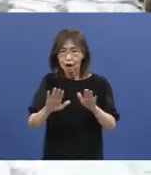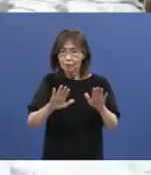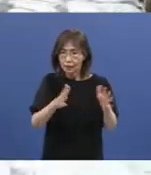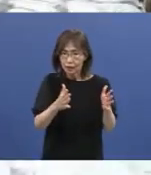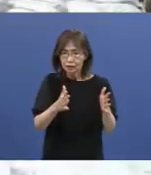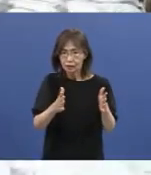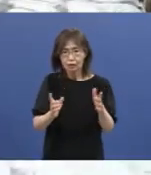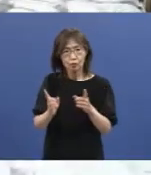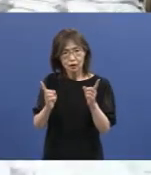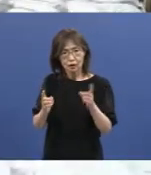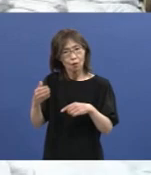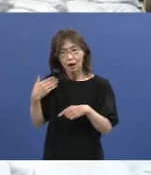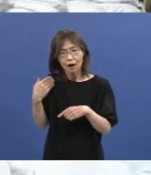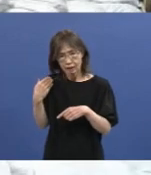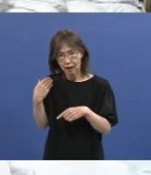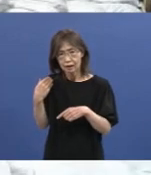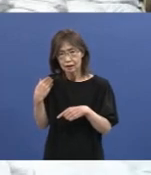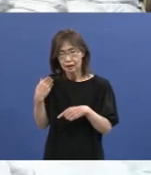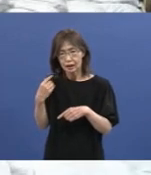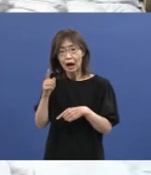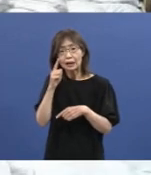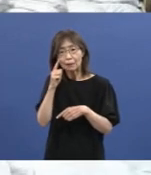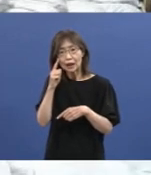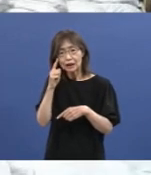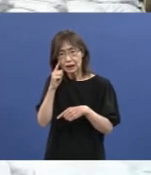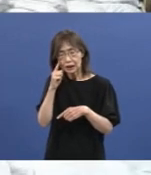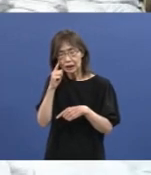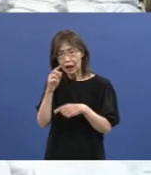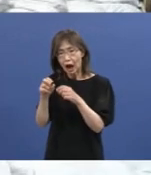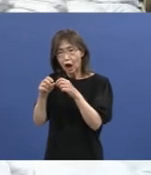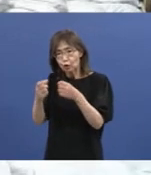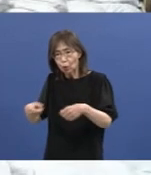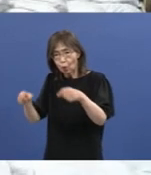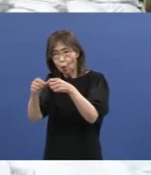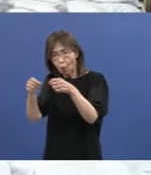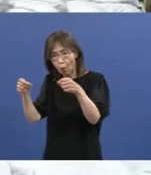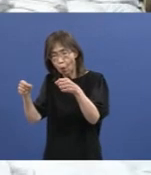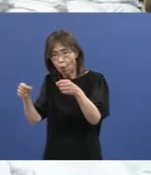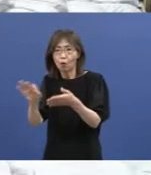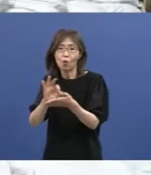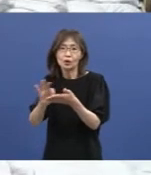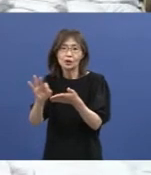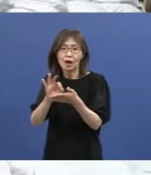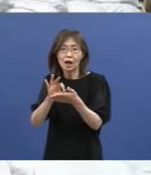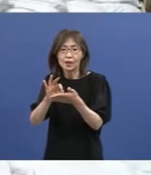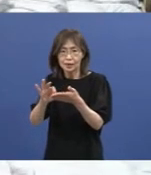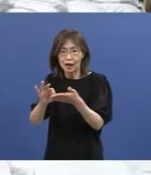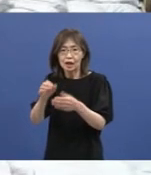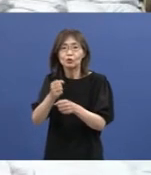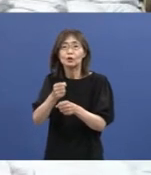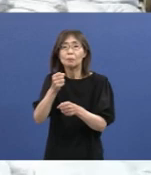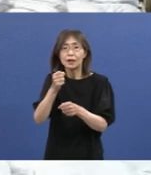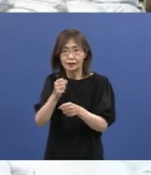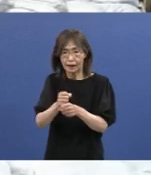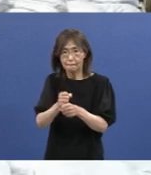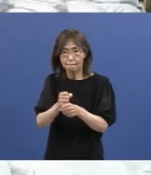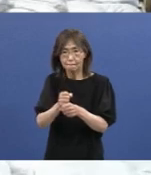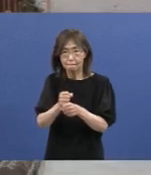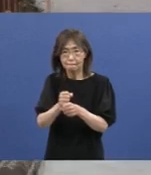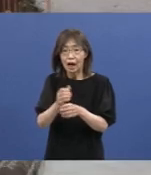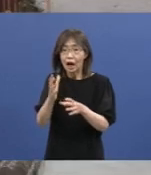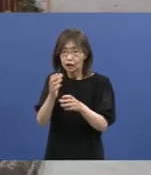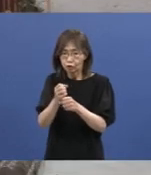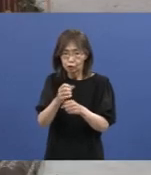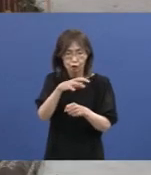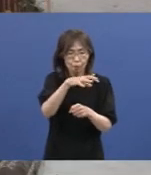うで魚道を実験的に作ってみました。 いつ頃どのあたりで作られたんですか？ 平成17年にま